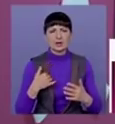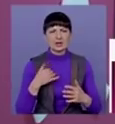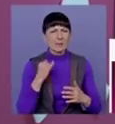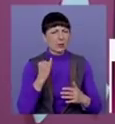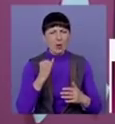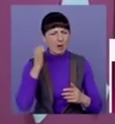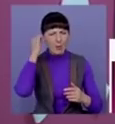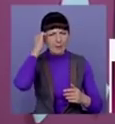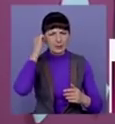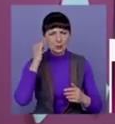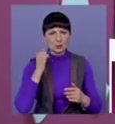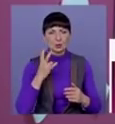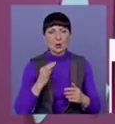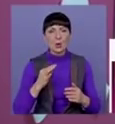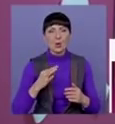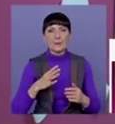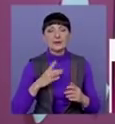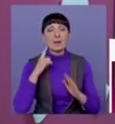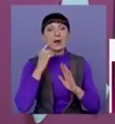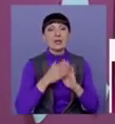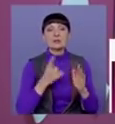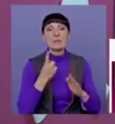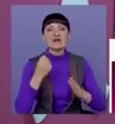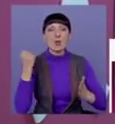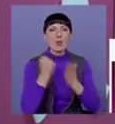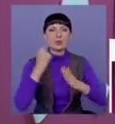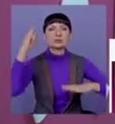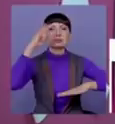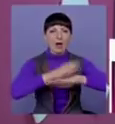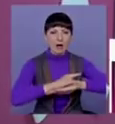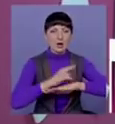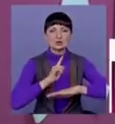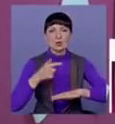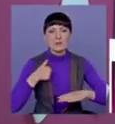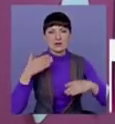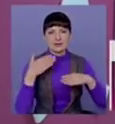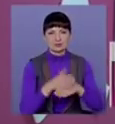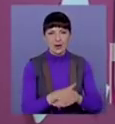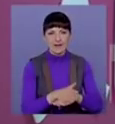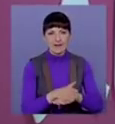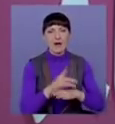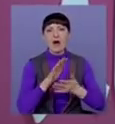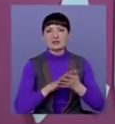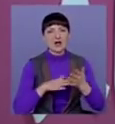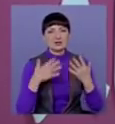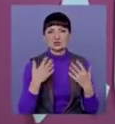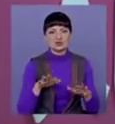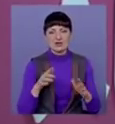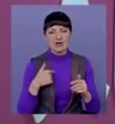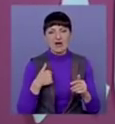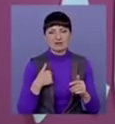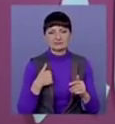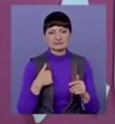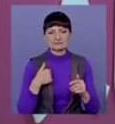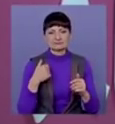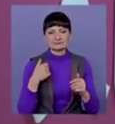но было просто понятно по первому удару, что мы терпим крушение, и дальше все было уже,